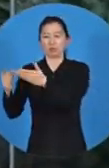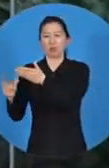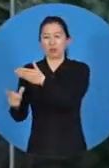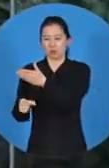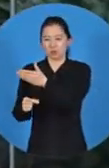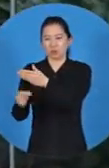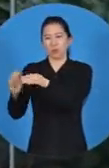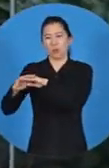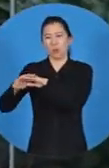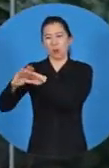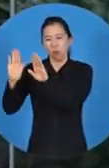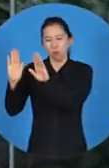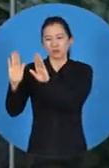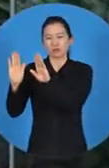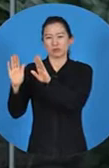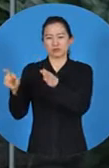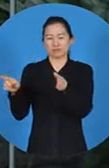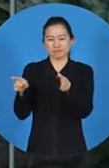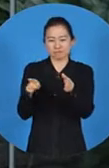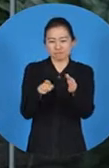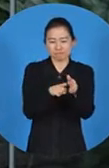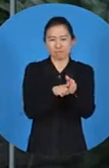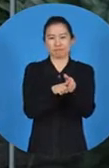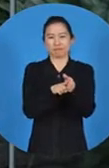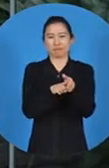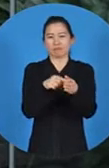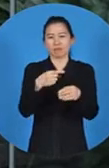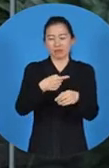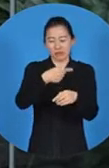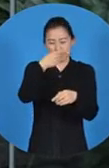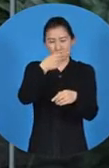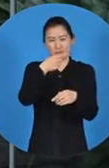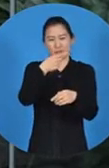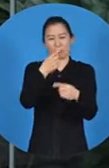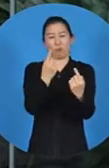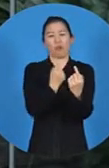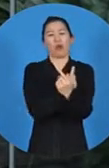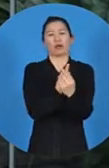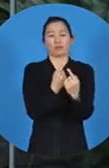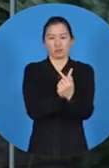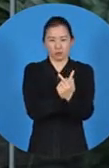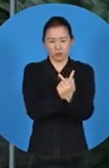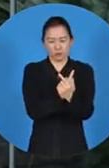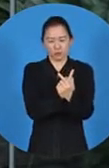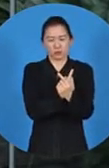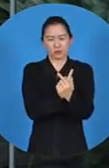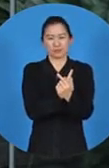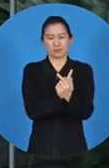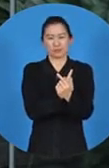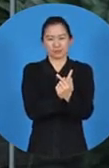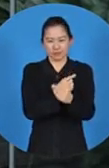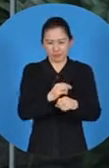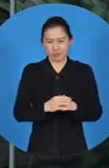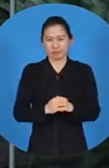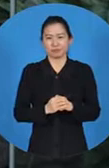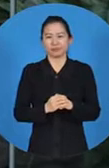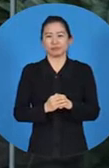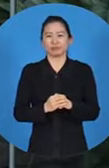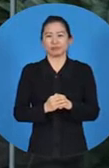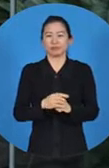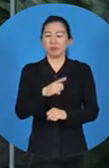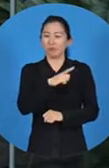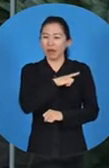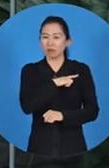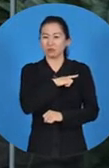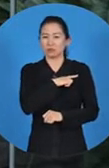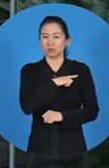に、開館いたしましてですね、それ以来の一番の大きな改修工事になったんですけれども、ま